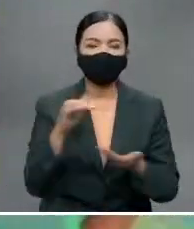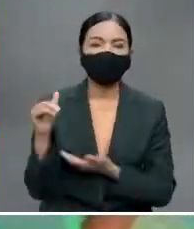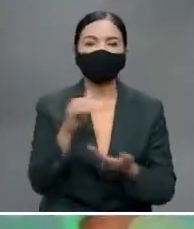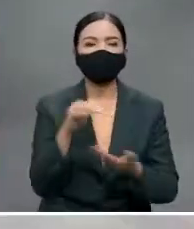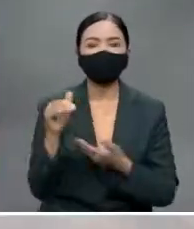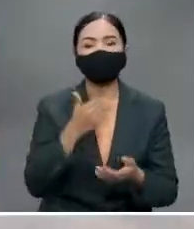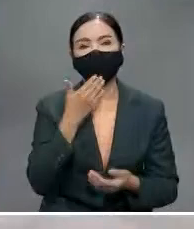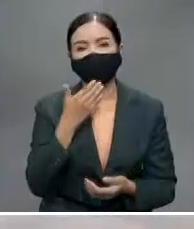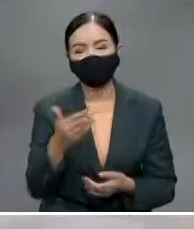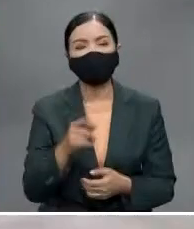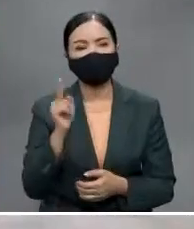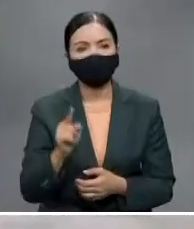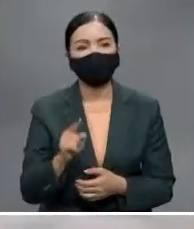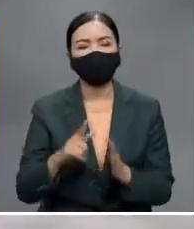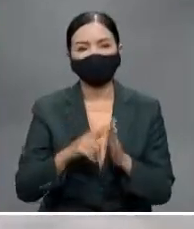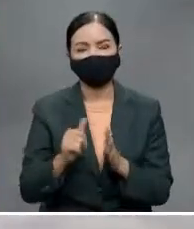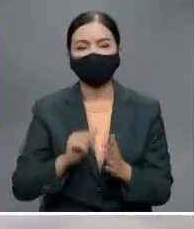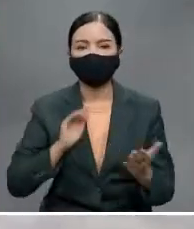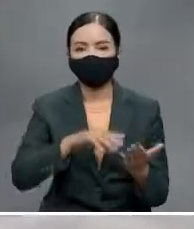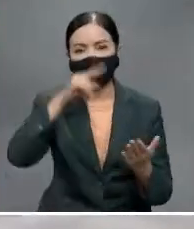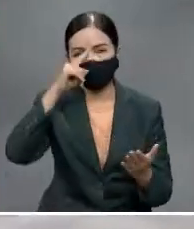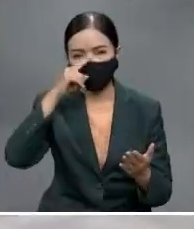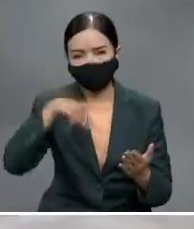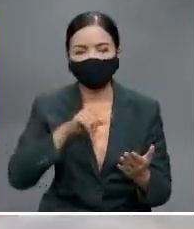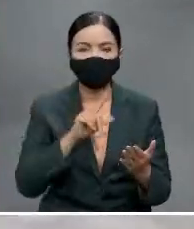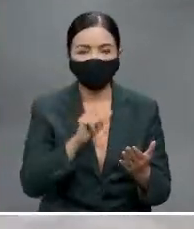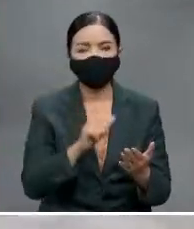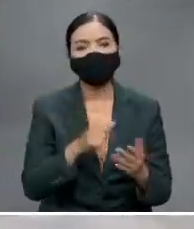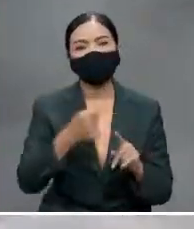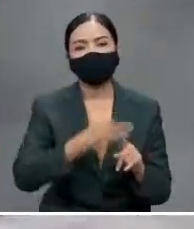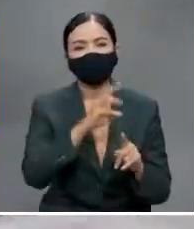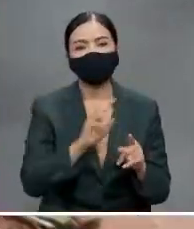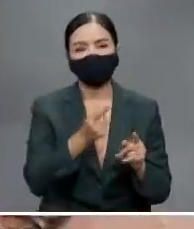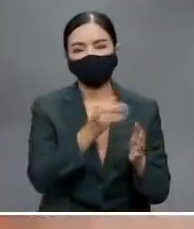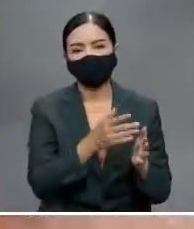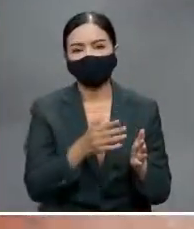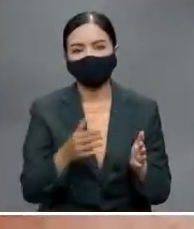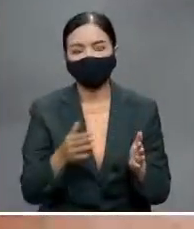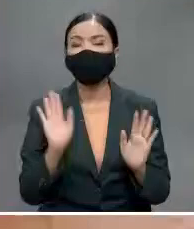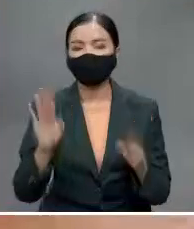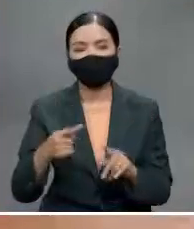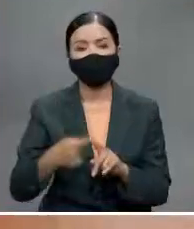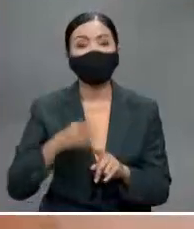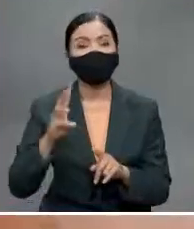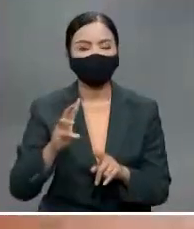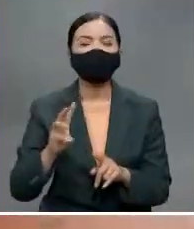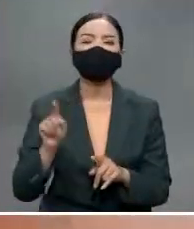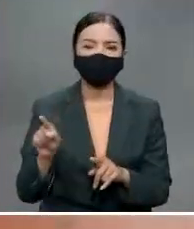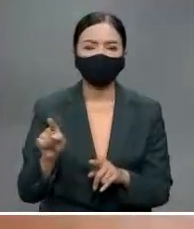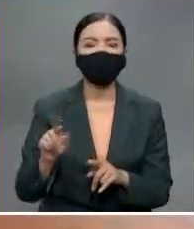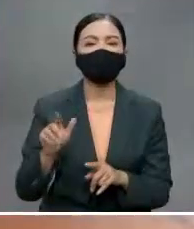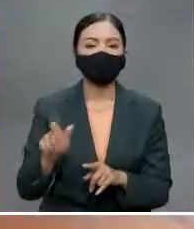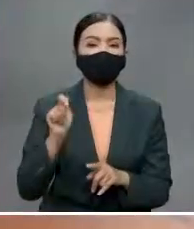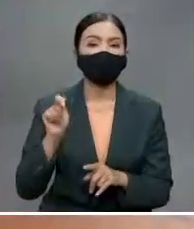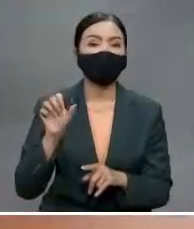ซึ่งจะเป็นวัคซีนหลักของไทยตั้งแต่มิถุนายนต้นป่าเป็นต้นไปสำหรับแอตแลนติก้าแต่ในช่วงพฤษภาคมฮะตอน